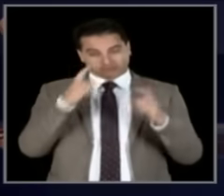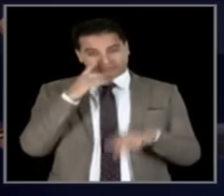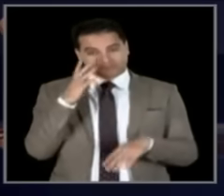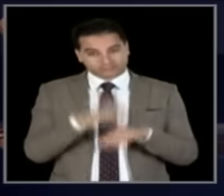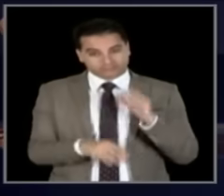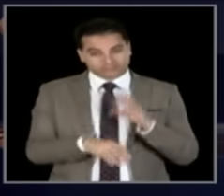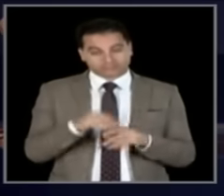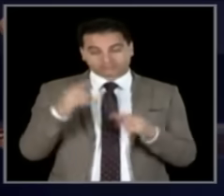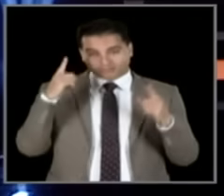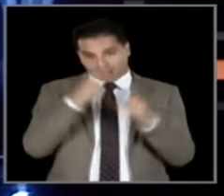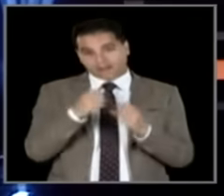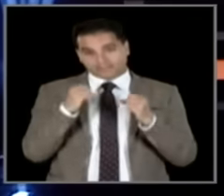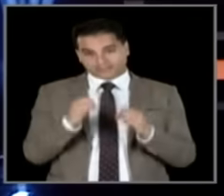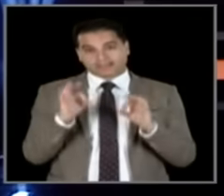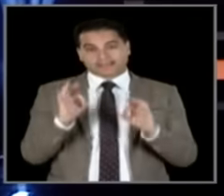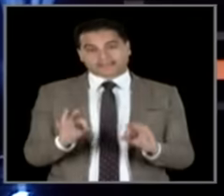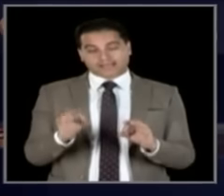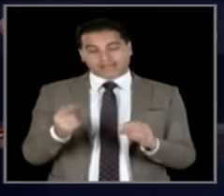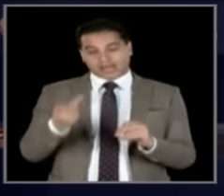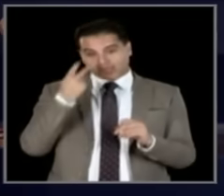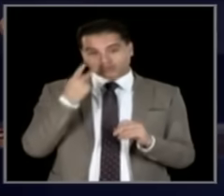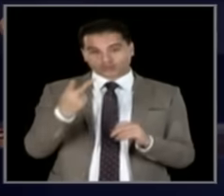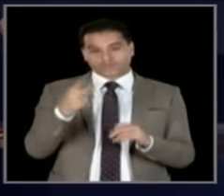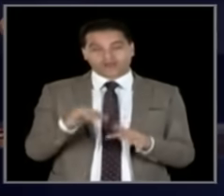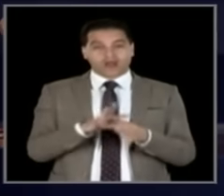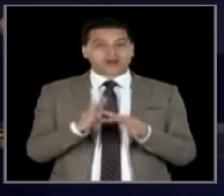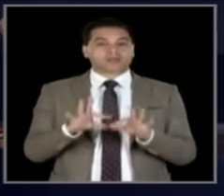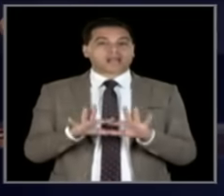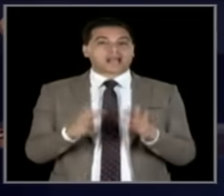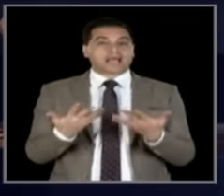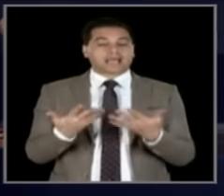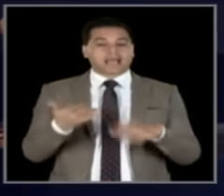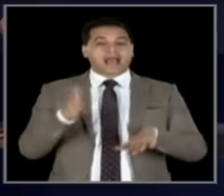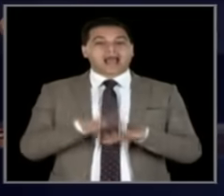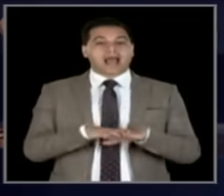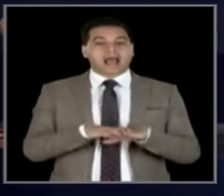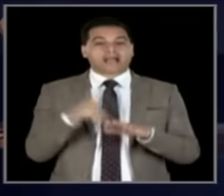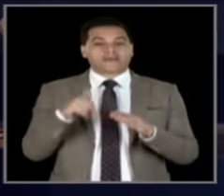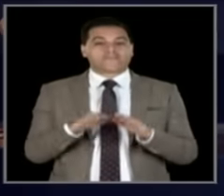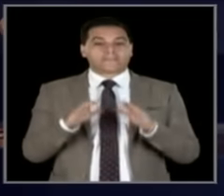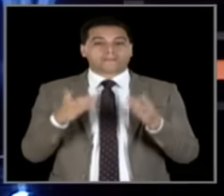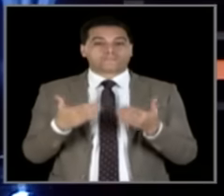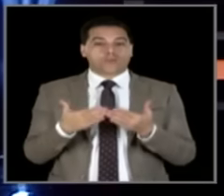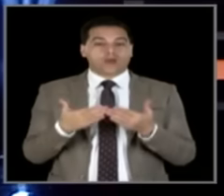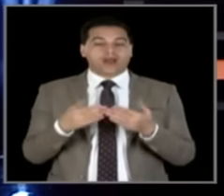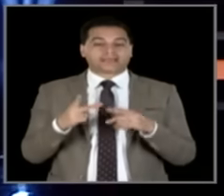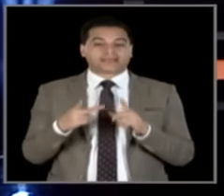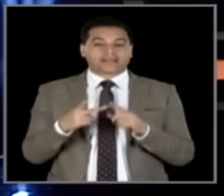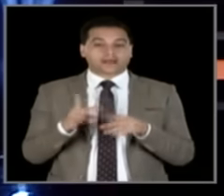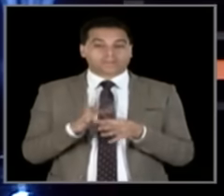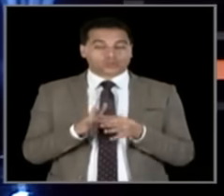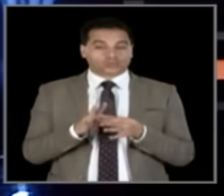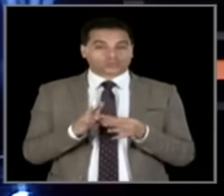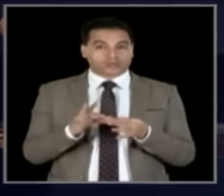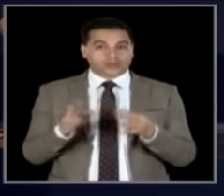مباراة تقيلة جدا. خلينا نشوف ايه اللي هيحصل في المجموعة التانية، الموضوع اتعقد